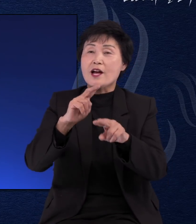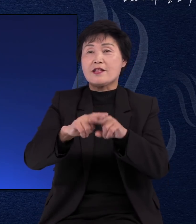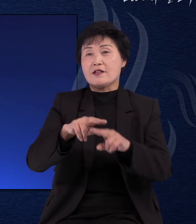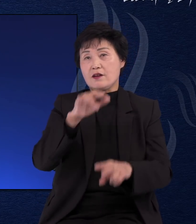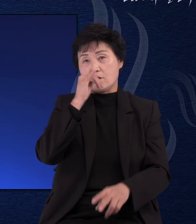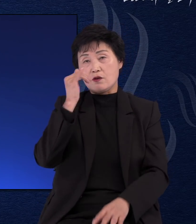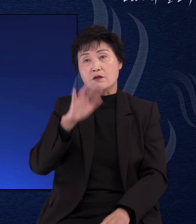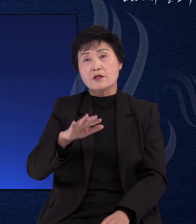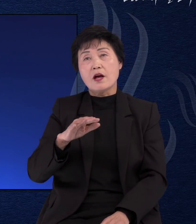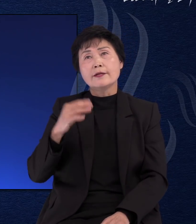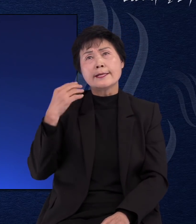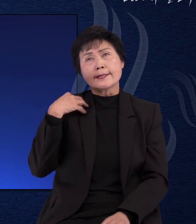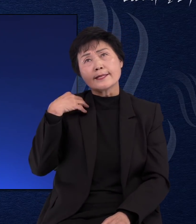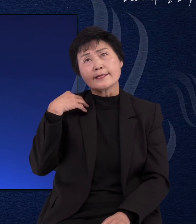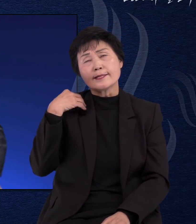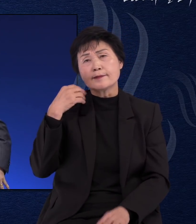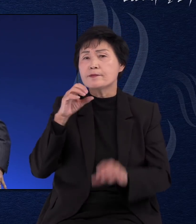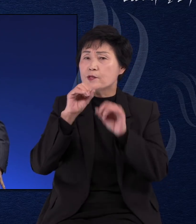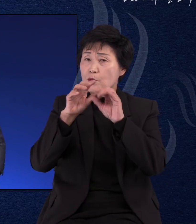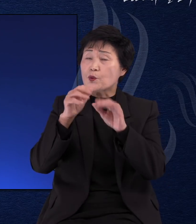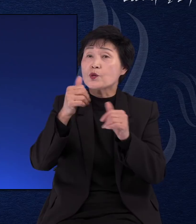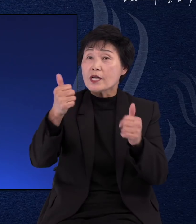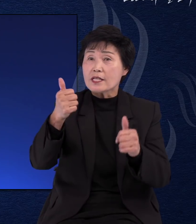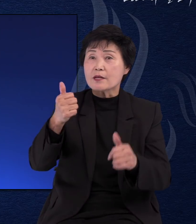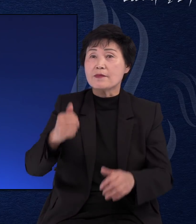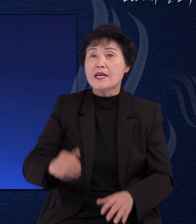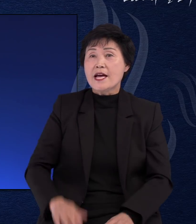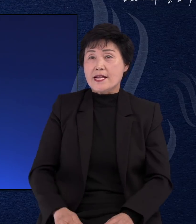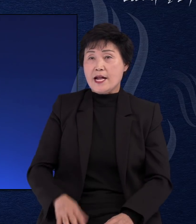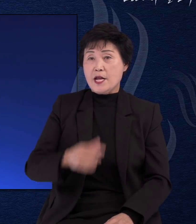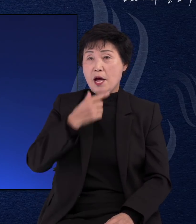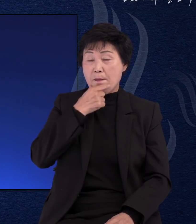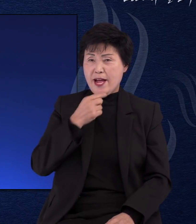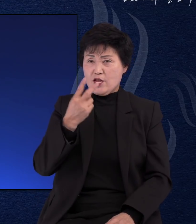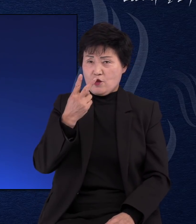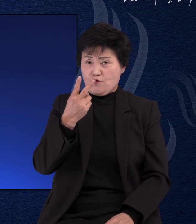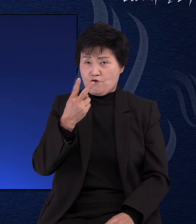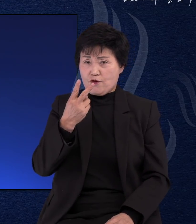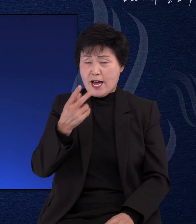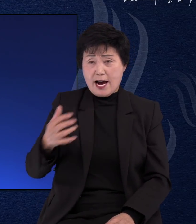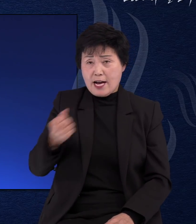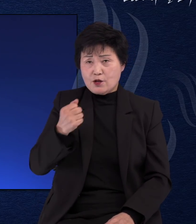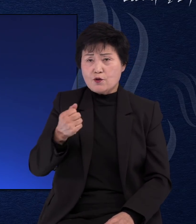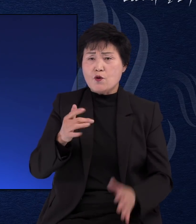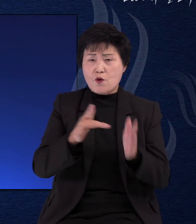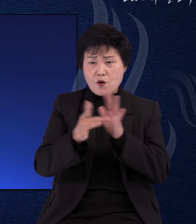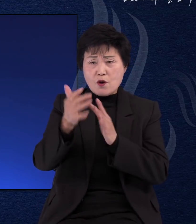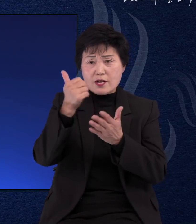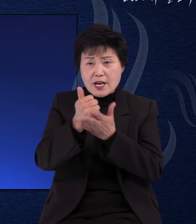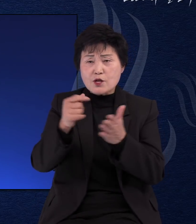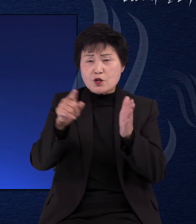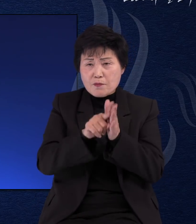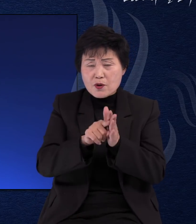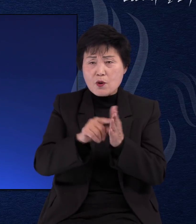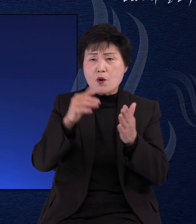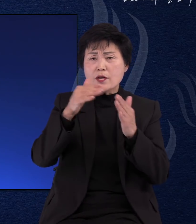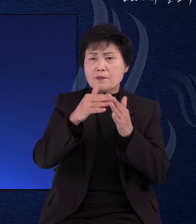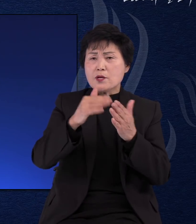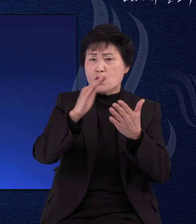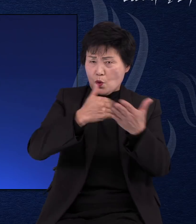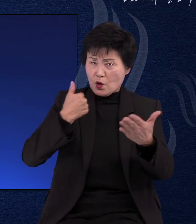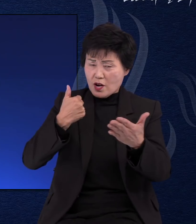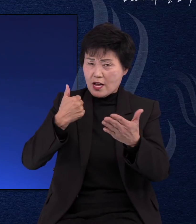양수정교회 담임 전도사님께서 나는 빤수 2장 딱 챙겨가지고 예수 믿고 집에서 쫓겨나서 지금까지 복음을 전하고